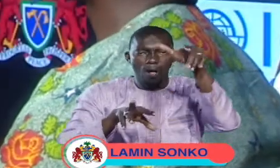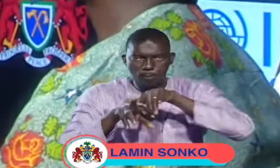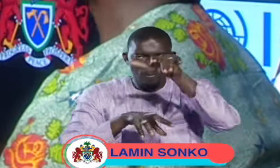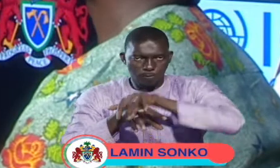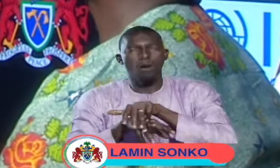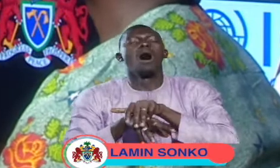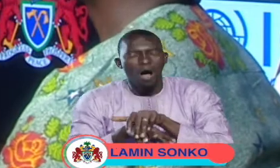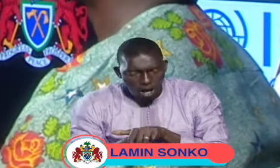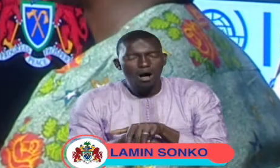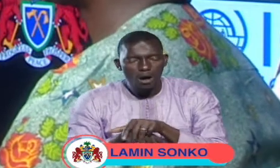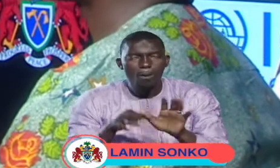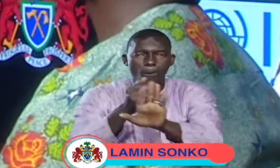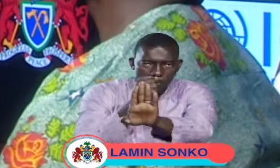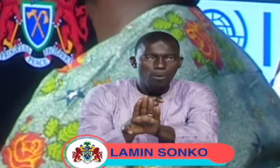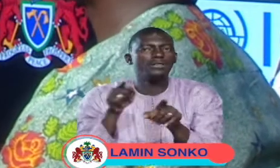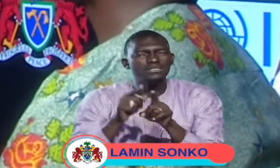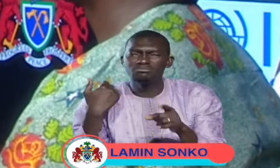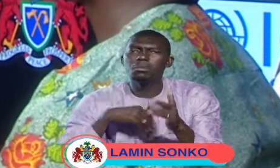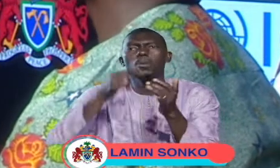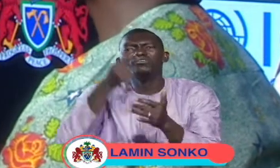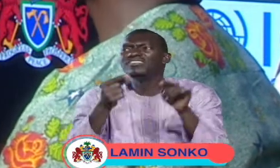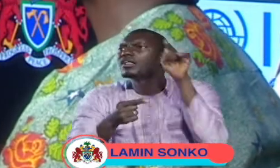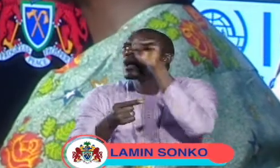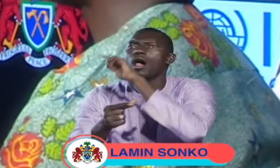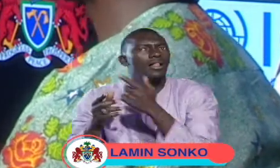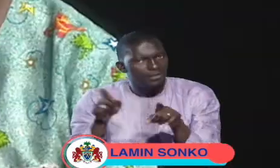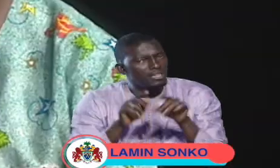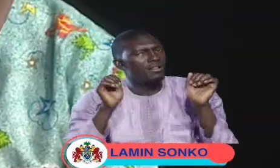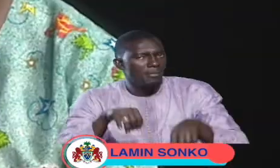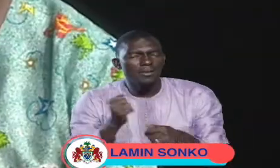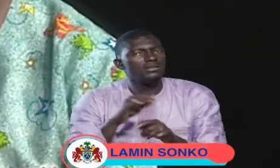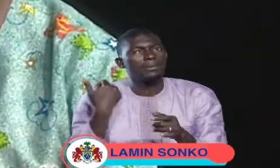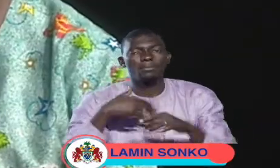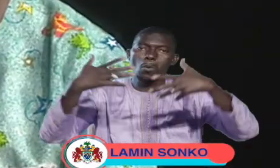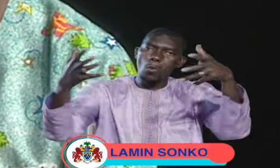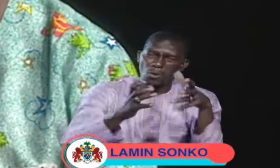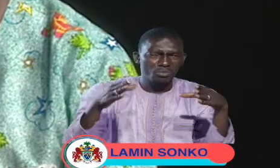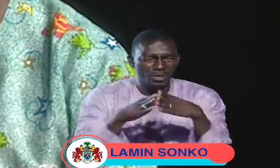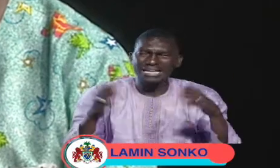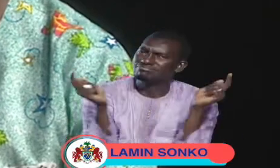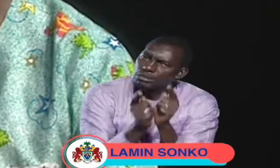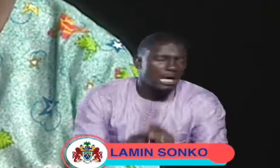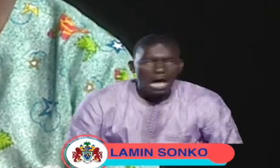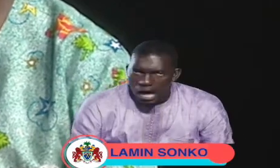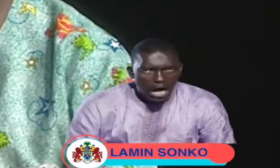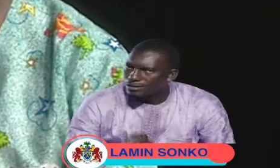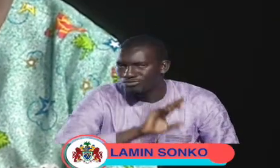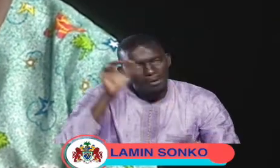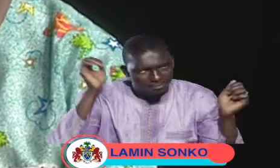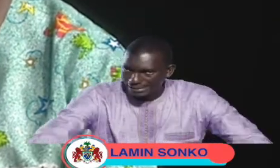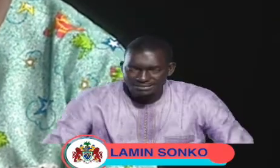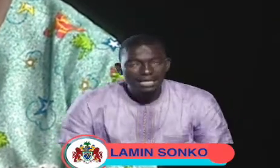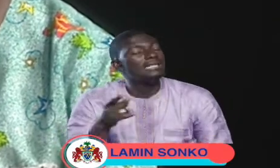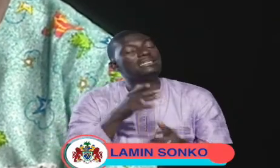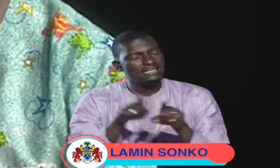fana gata sa tel kon ka karandiro keje ka to alonko jema be ngo sain wote kenola bari be minke ka nimma sakunda be bulo